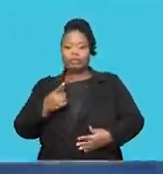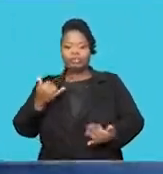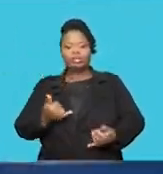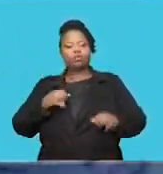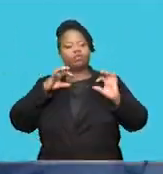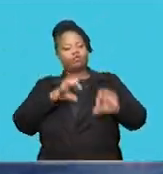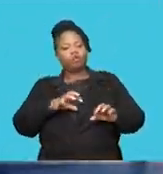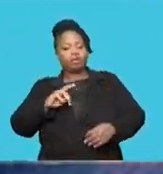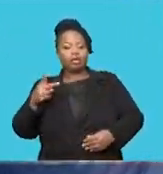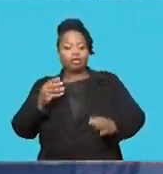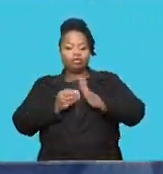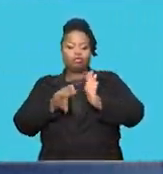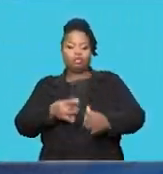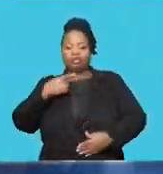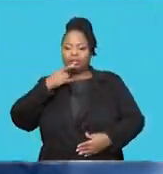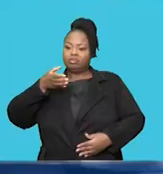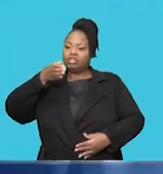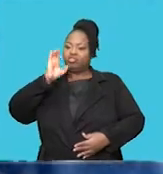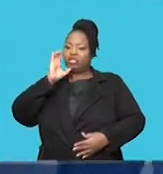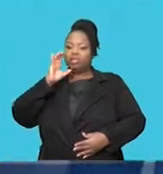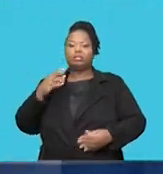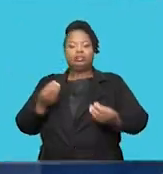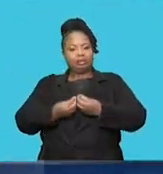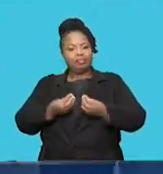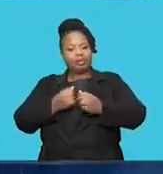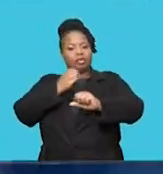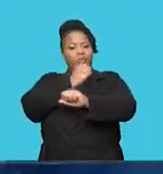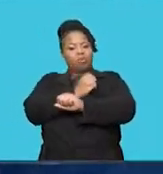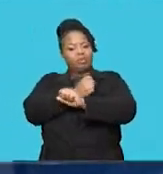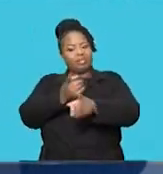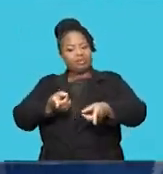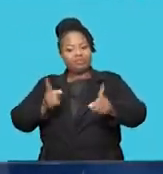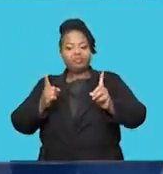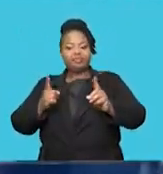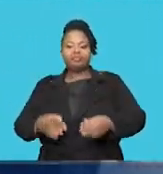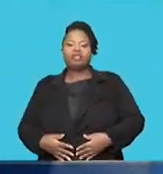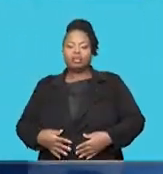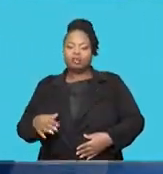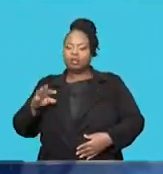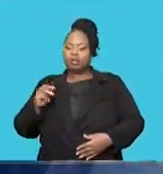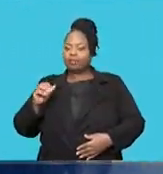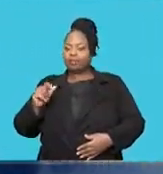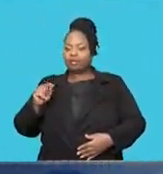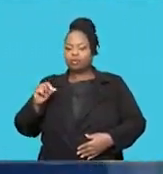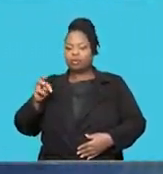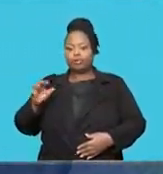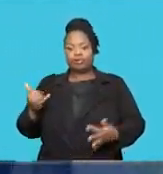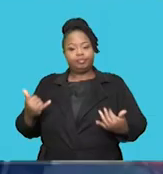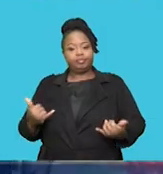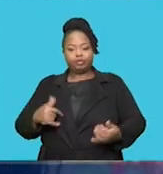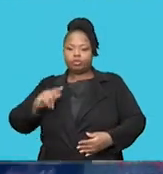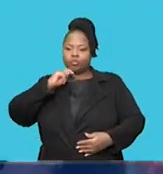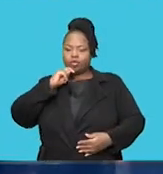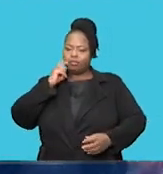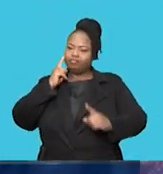waphoqwa abanye abafundi kube phuze ushevu. Ungqongqoshe wezemfundo eGoli uMatome, Chiloane, namhlanje ekuseni uhambelelisa isikole